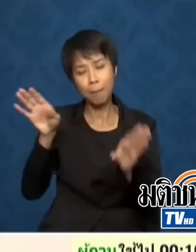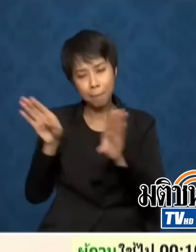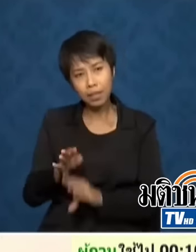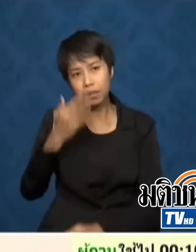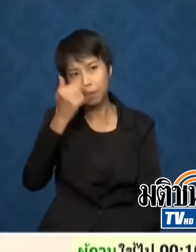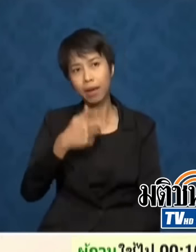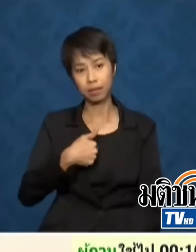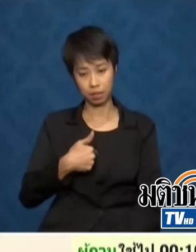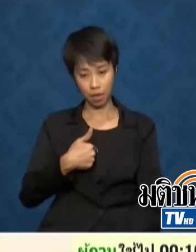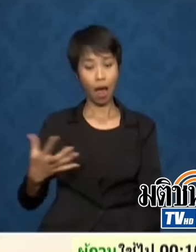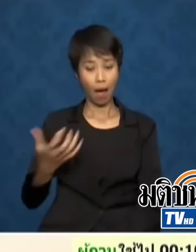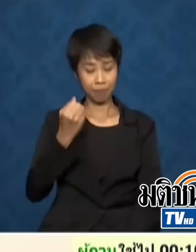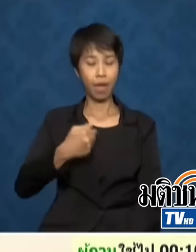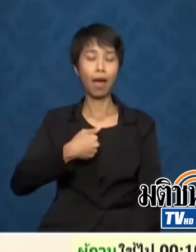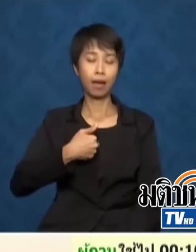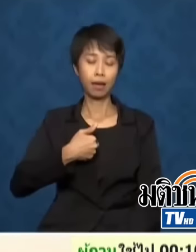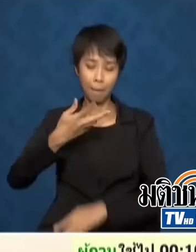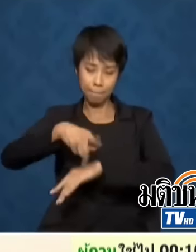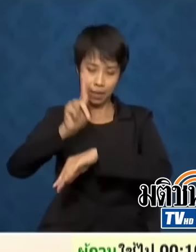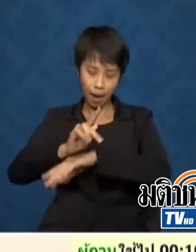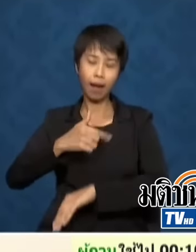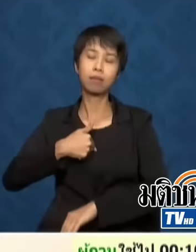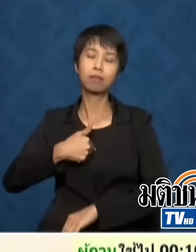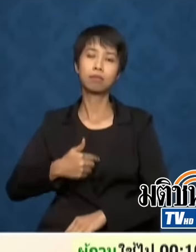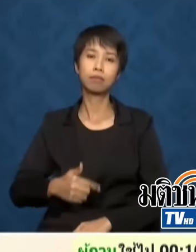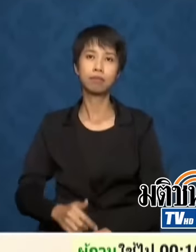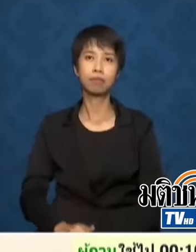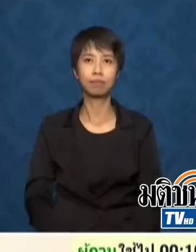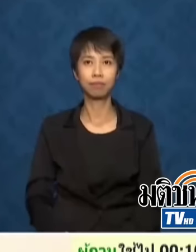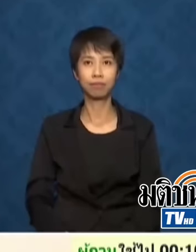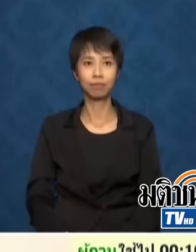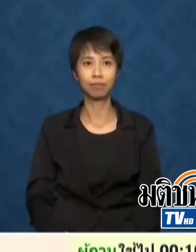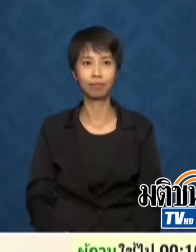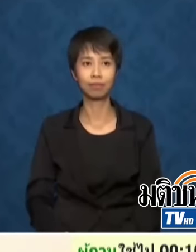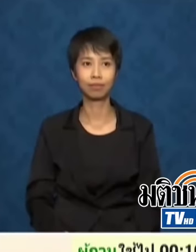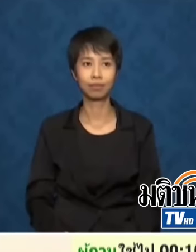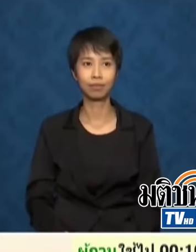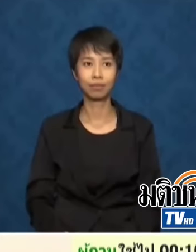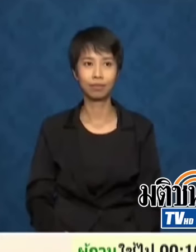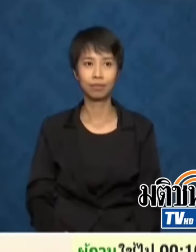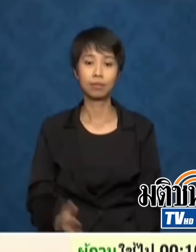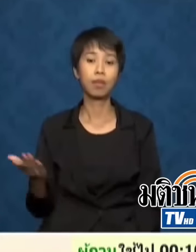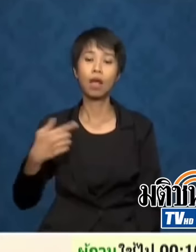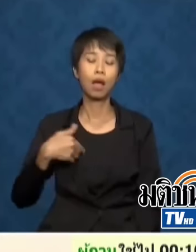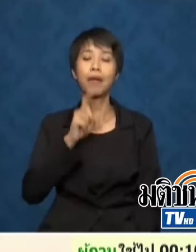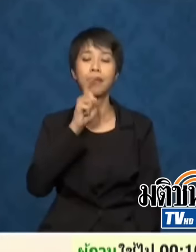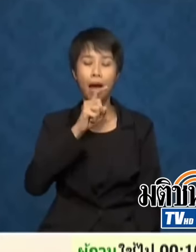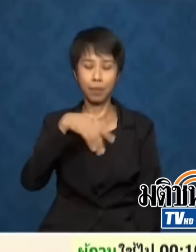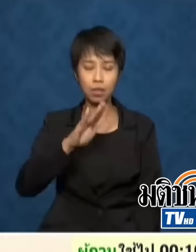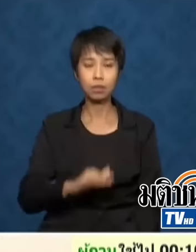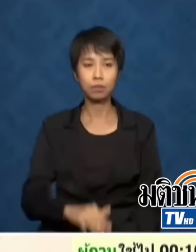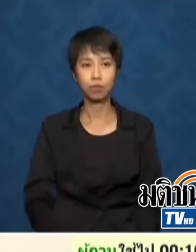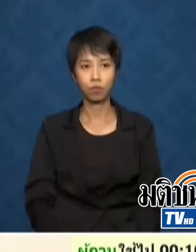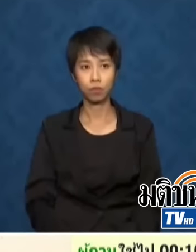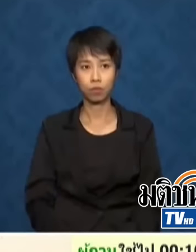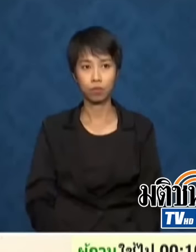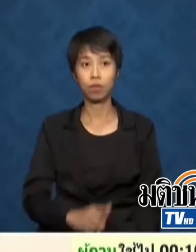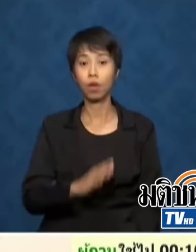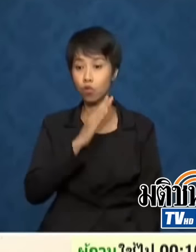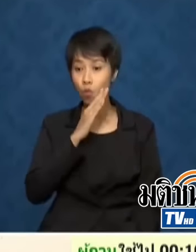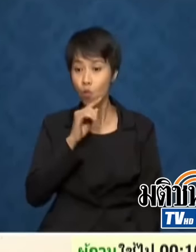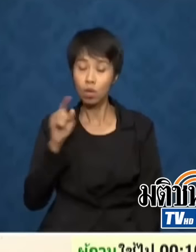นาจของประธานครับท่านถามจากคำถามได้ ถ้าคุณยังพูด